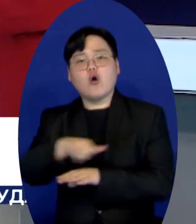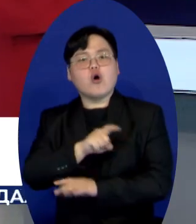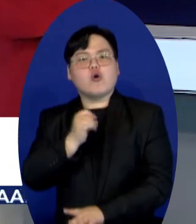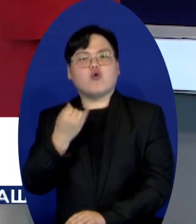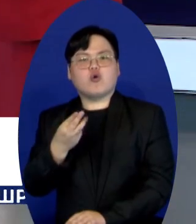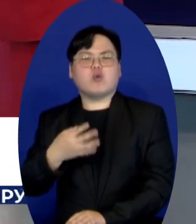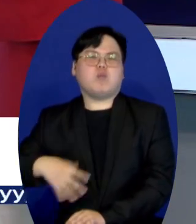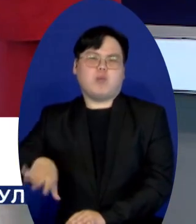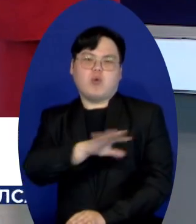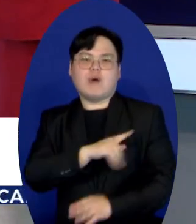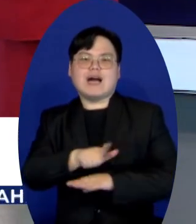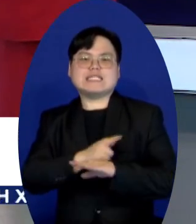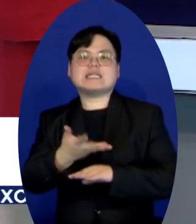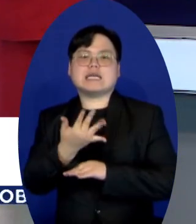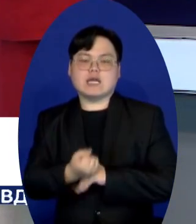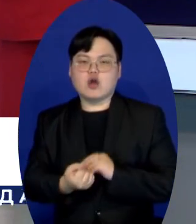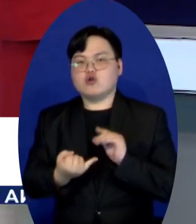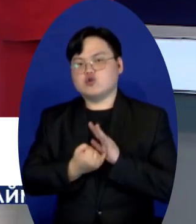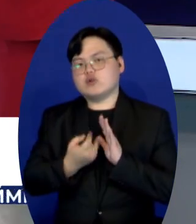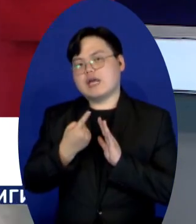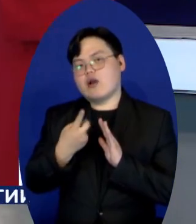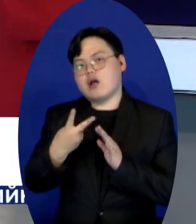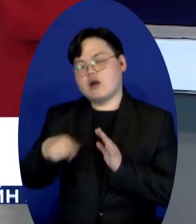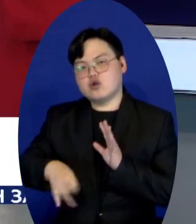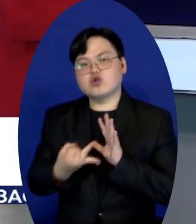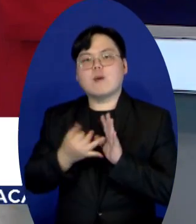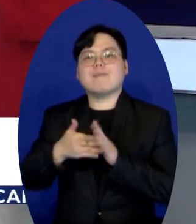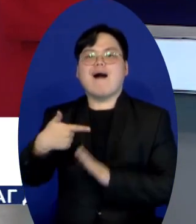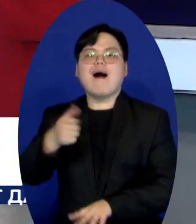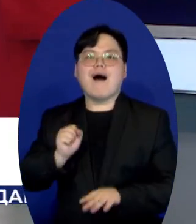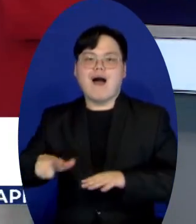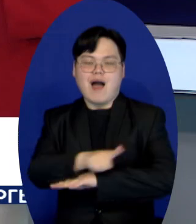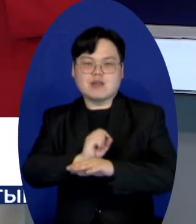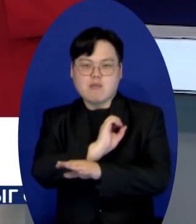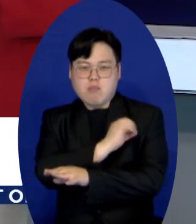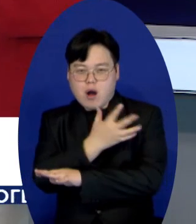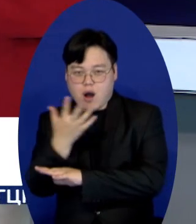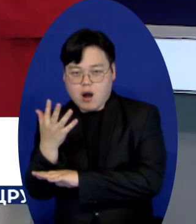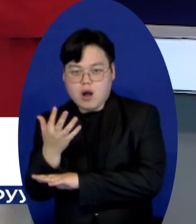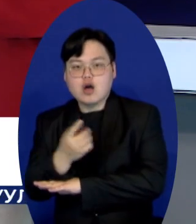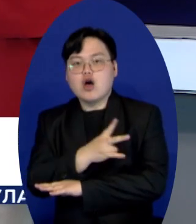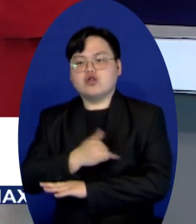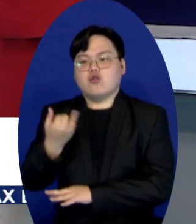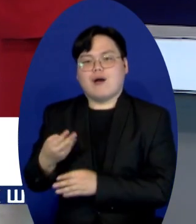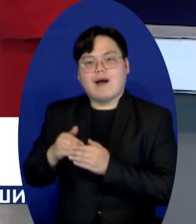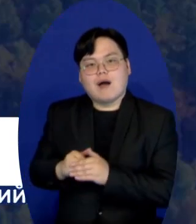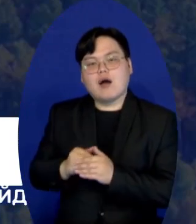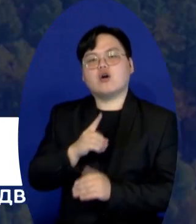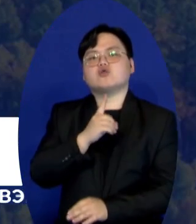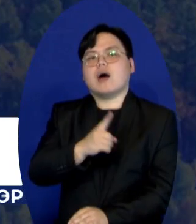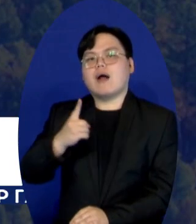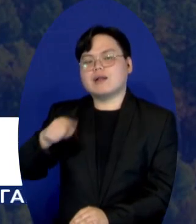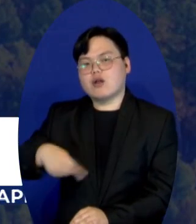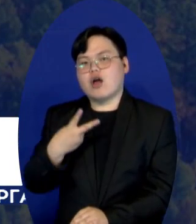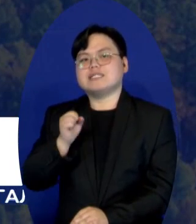нийт талбайг авч үзэх юм бол 612.7 мянган гаад одоо тархан ургадаг. За нөөц нь 111.2 сая